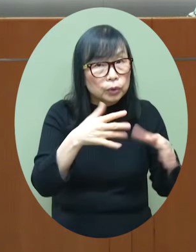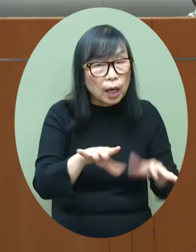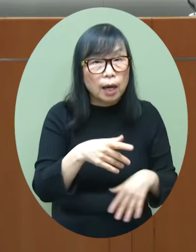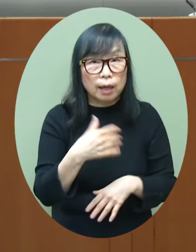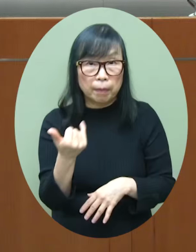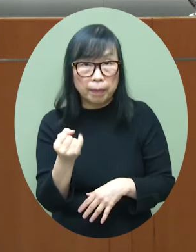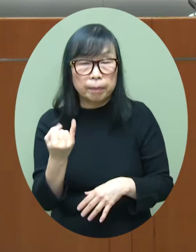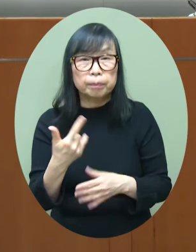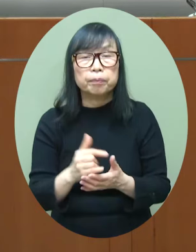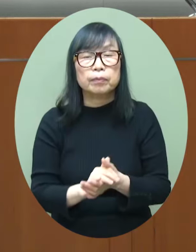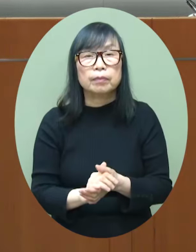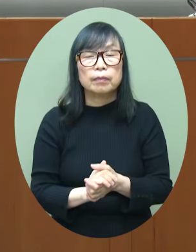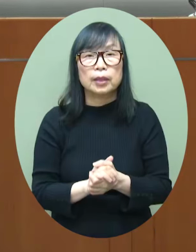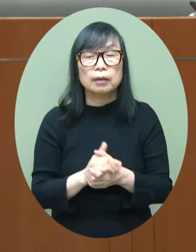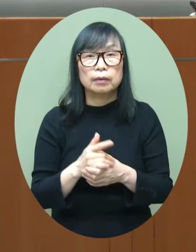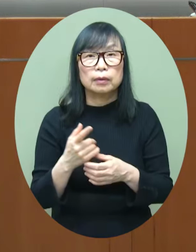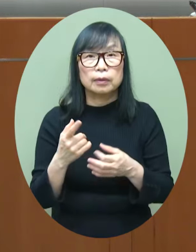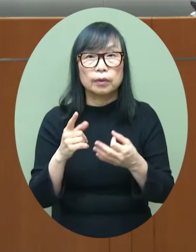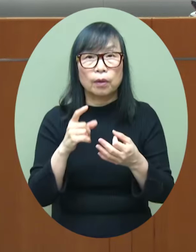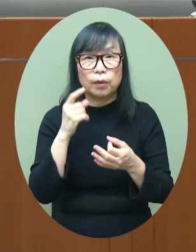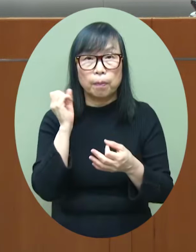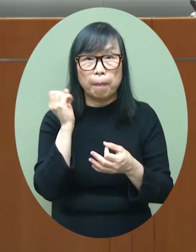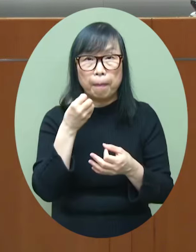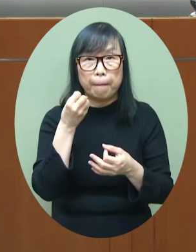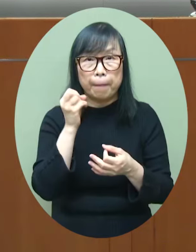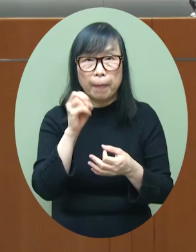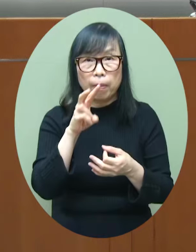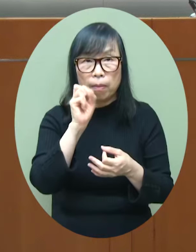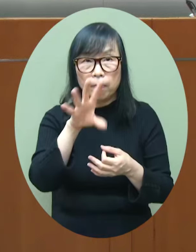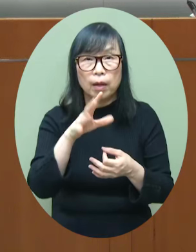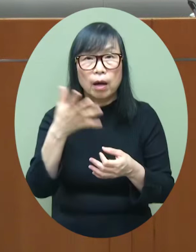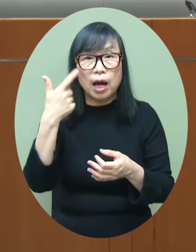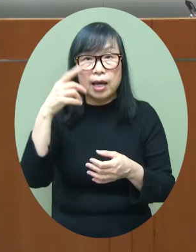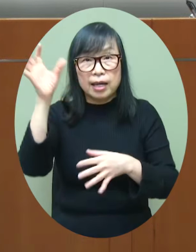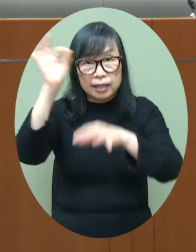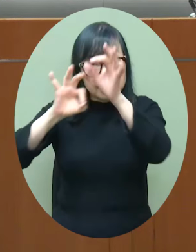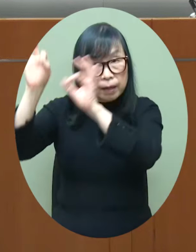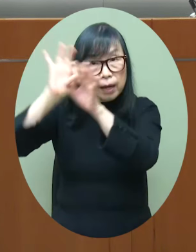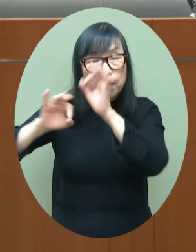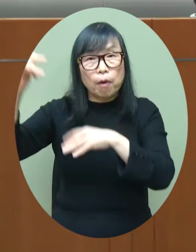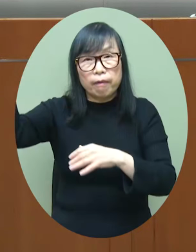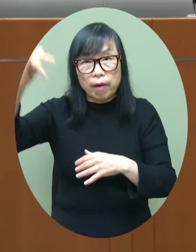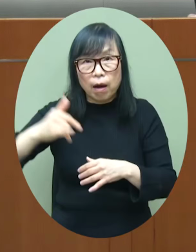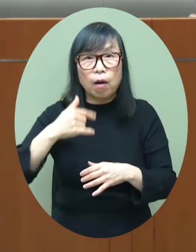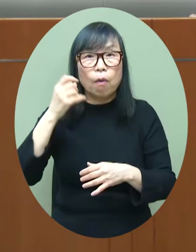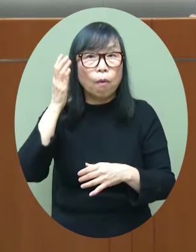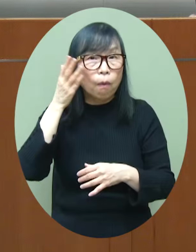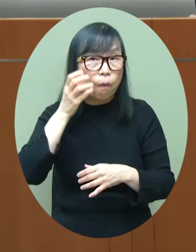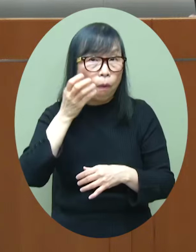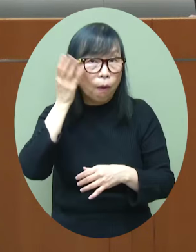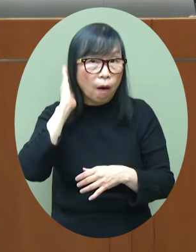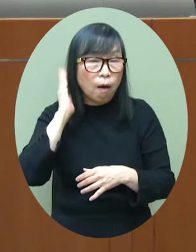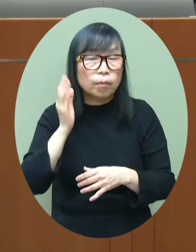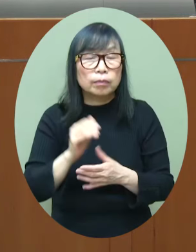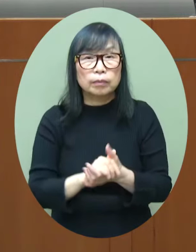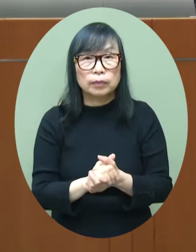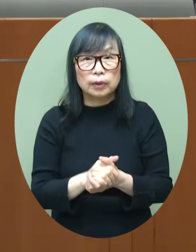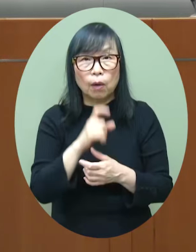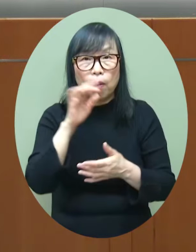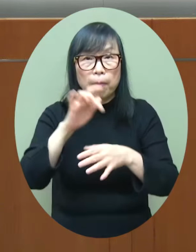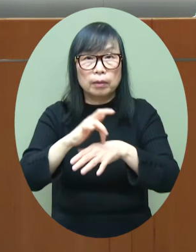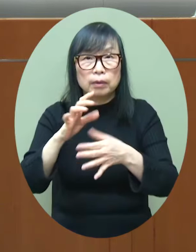咁另外就想問埋咧，就係琴日有一個即係新加坡返港嘅男子啦，咁想問咧佢有一位密